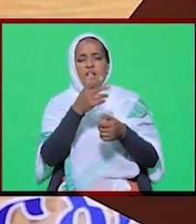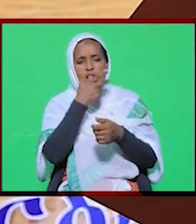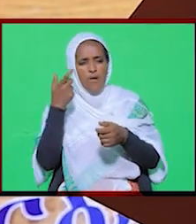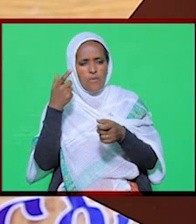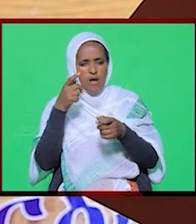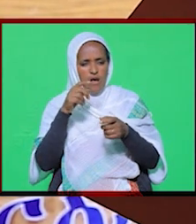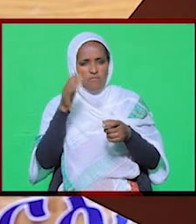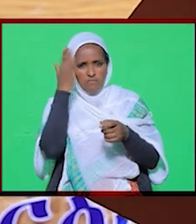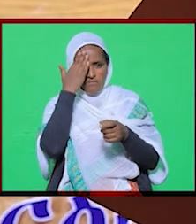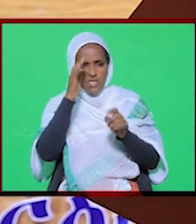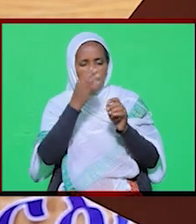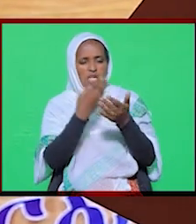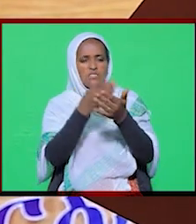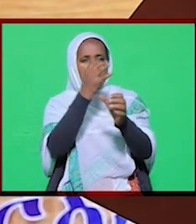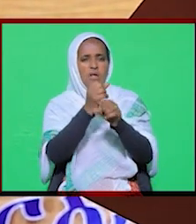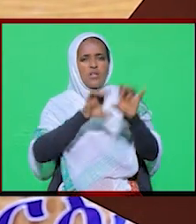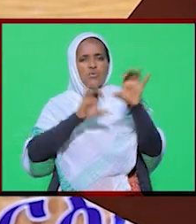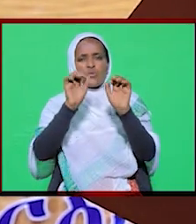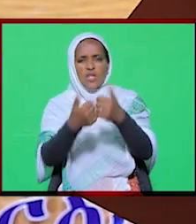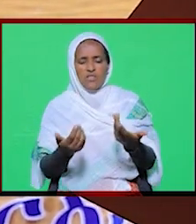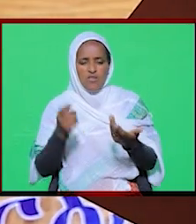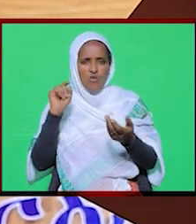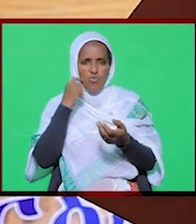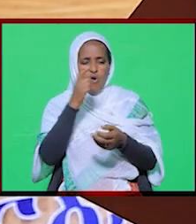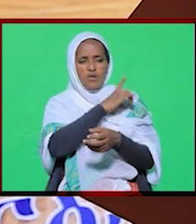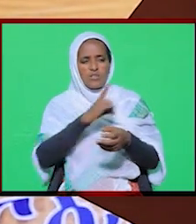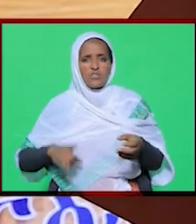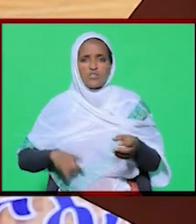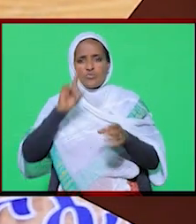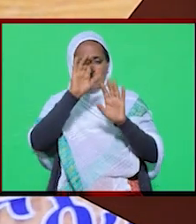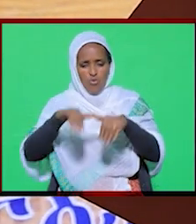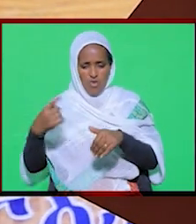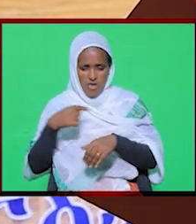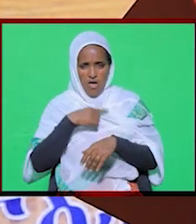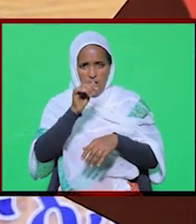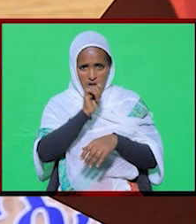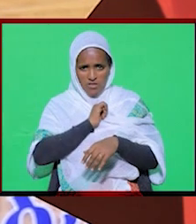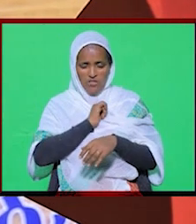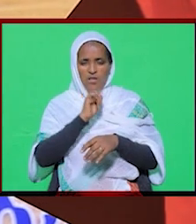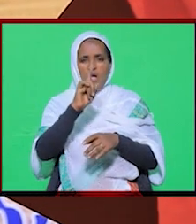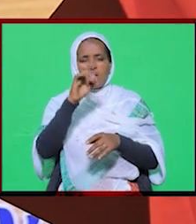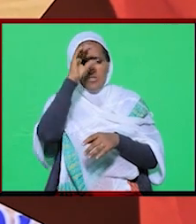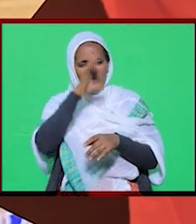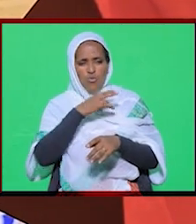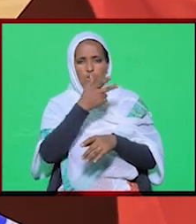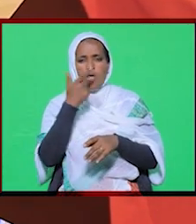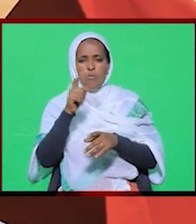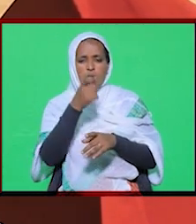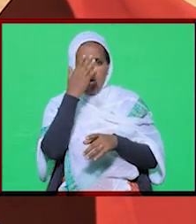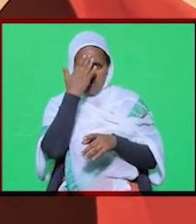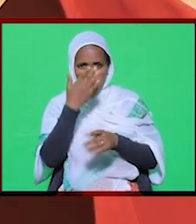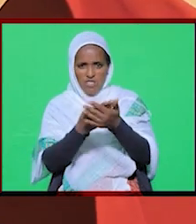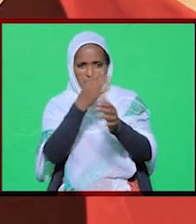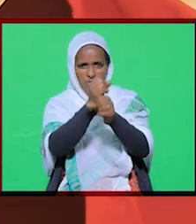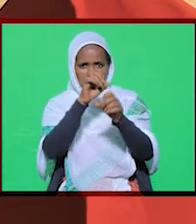መሆኑን እያወቀ ገንዘብ ያዥ ያደርገዋል? እንኳን ክርስቶስ ቀርቶ እኛ ራሳችን አንድ ሰው ሌባ መሆኑን ብናውቅ ገንዘብ